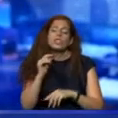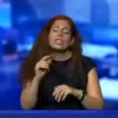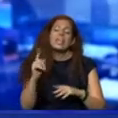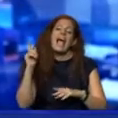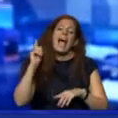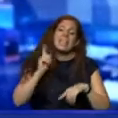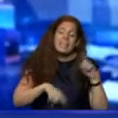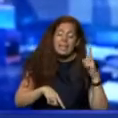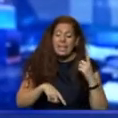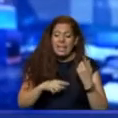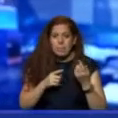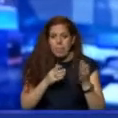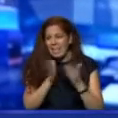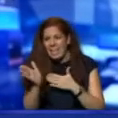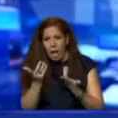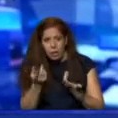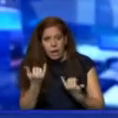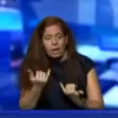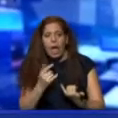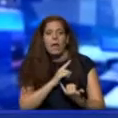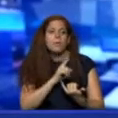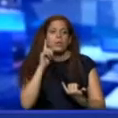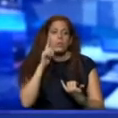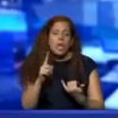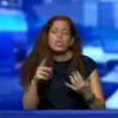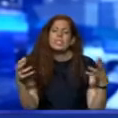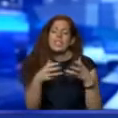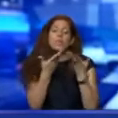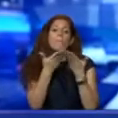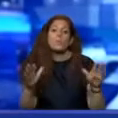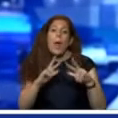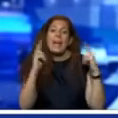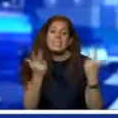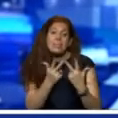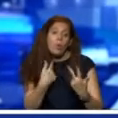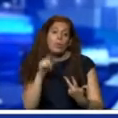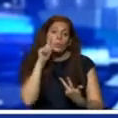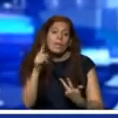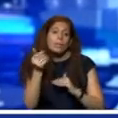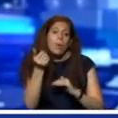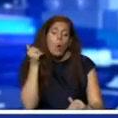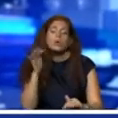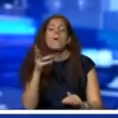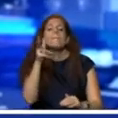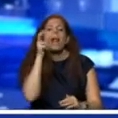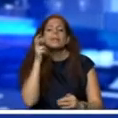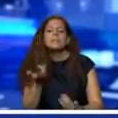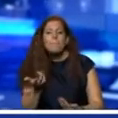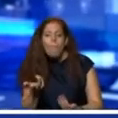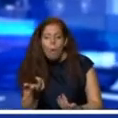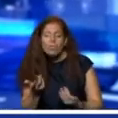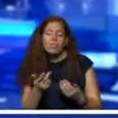כרגע, לו הייתי יודעת אגב שזה כנס שהוא פתוח לציבור הרחב, אז הייתי יודעת מראש מה לצפות מהכנס